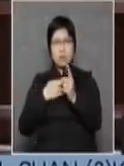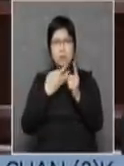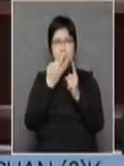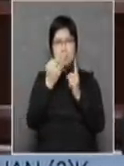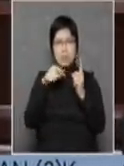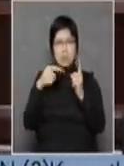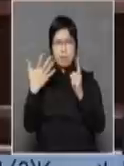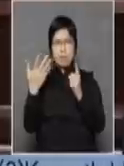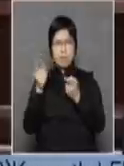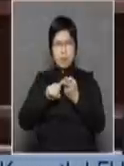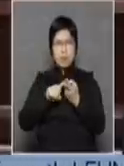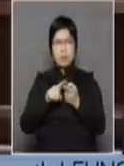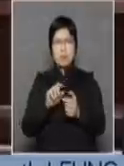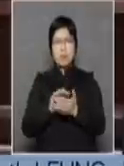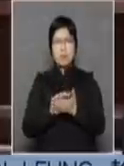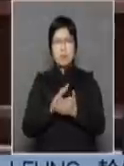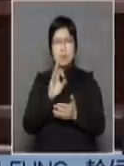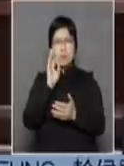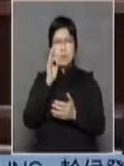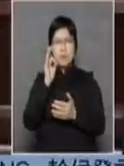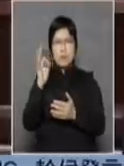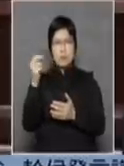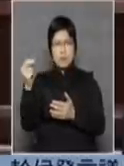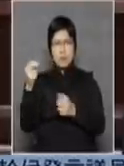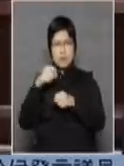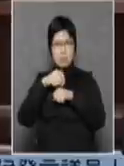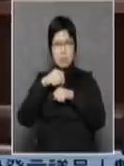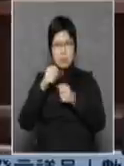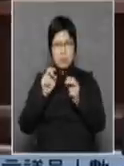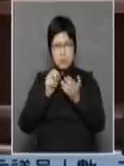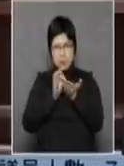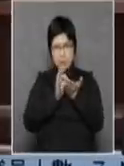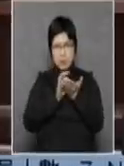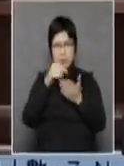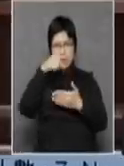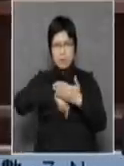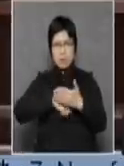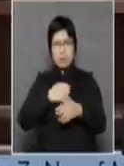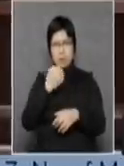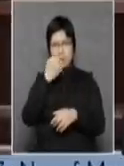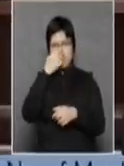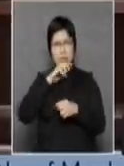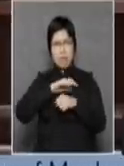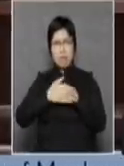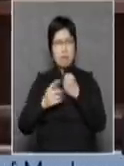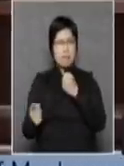倍，在337个城市之中呢我们是冠绝全球